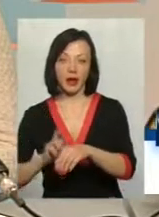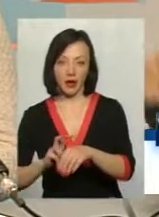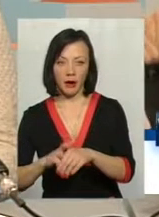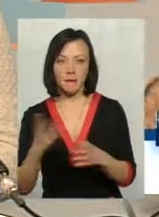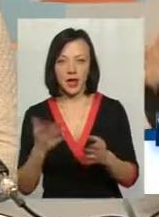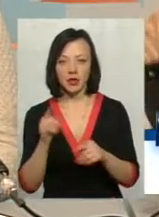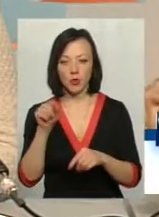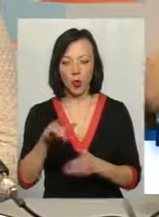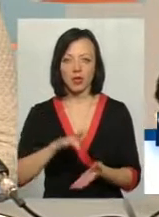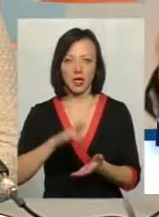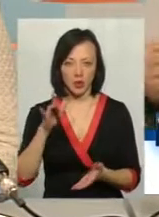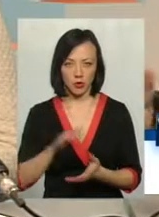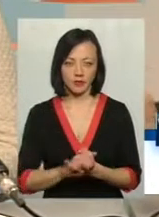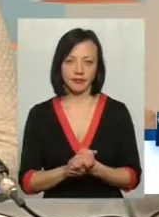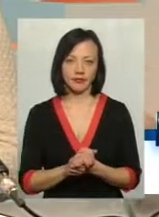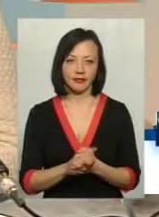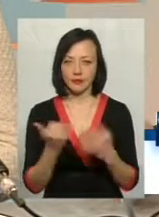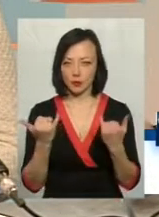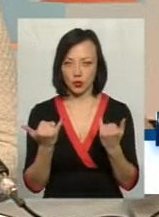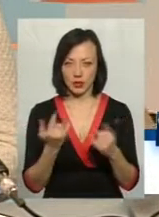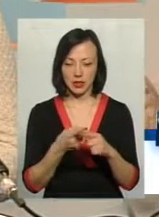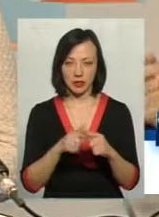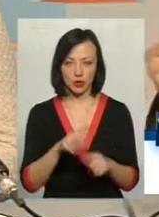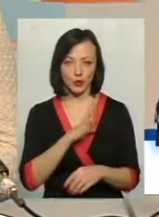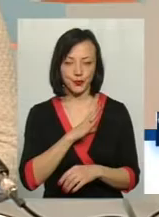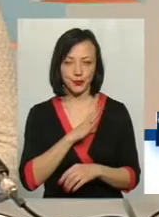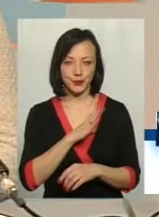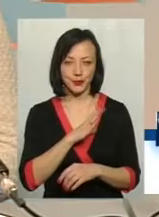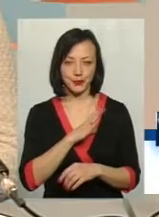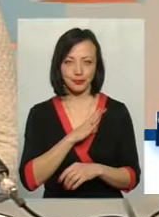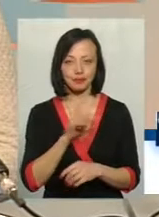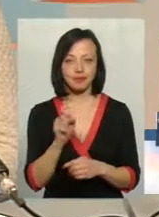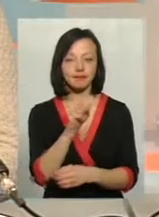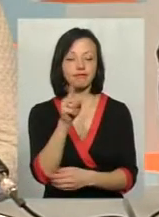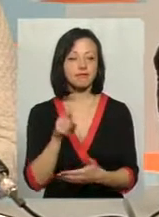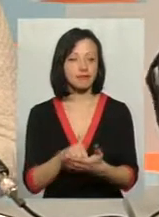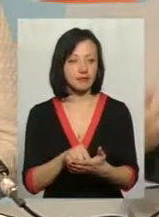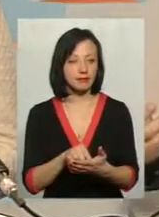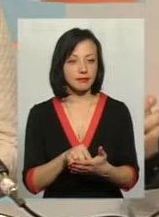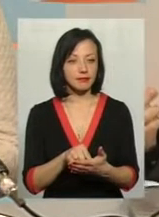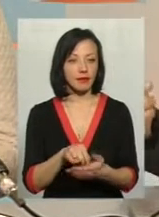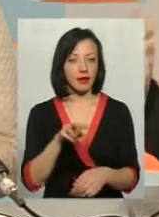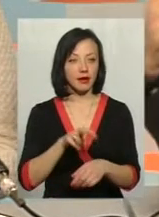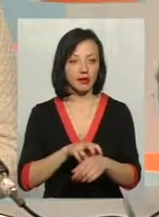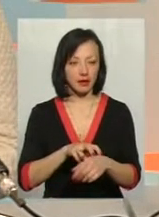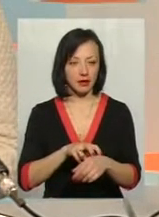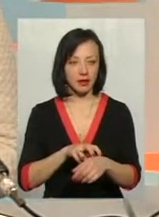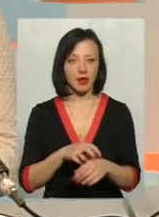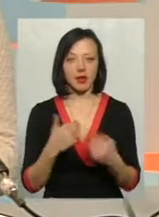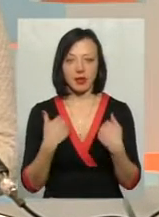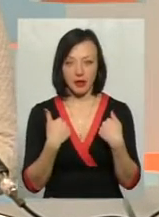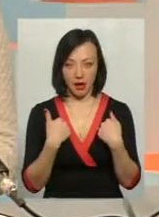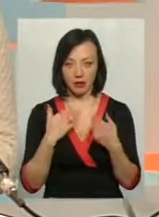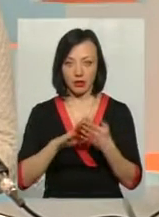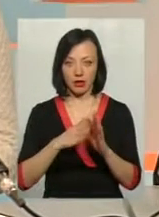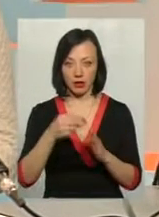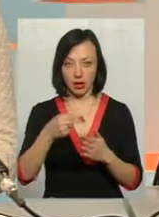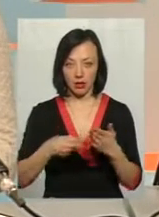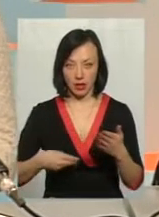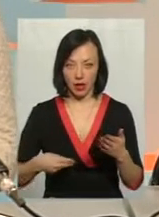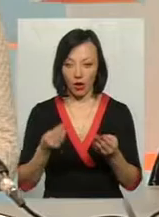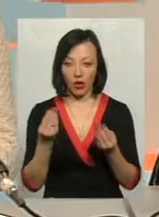лікарем того ж ЦПМСД, от буквально сьогодні це було, задає питання лікар. Я укладаю контракти, але